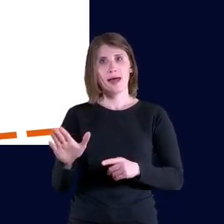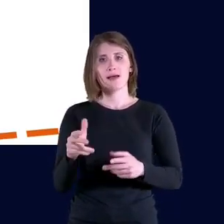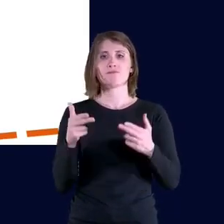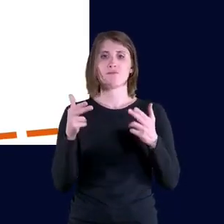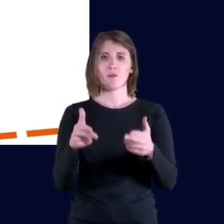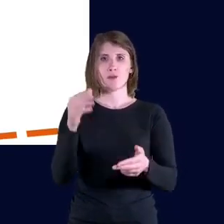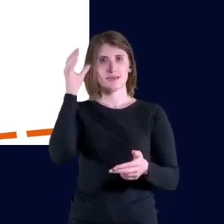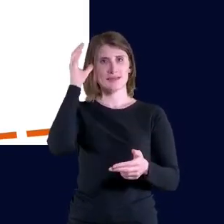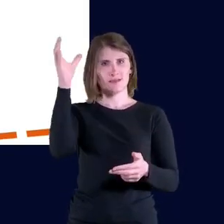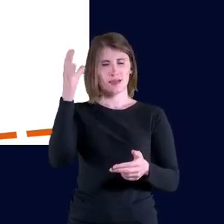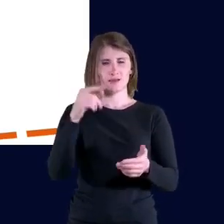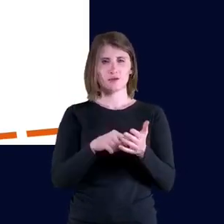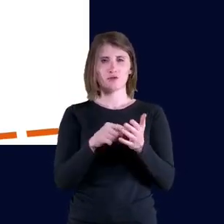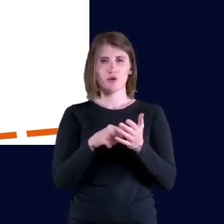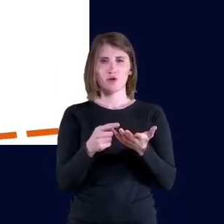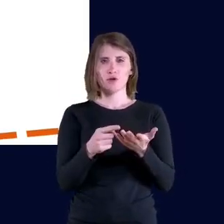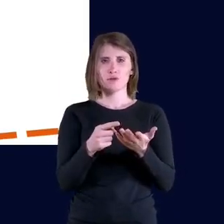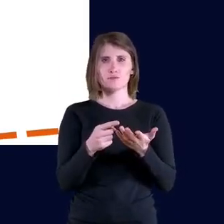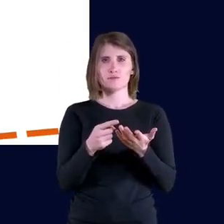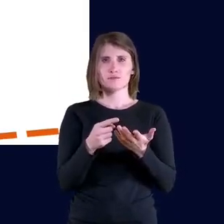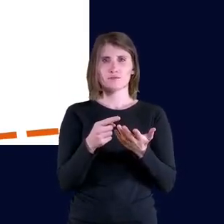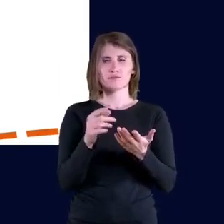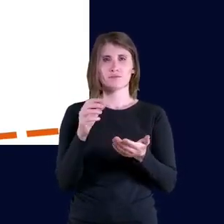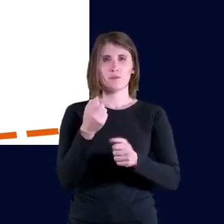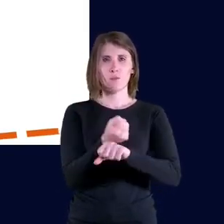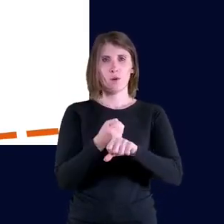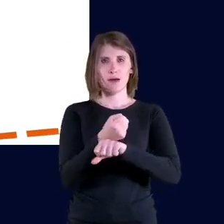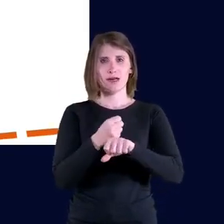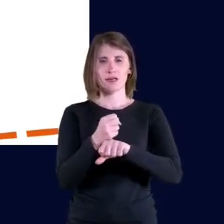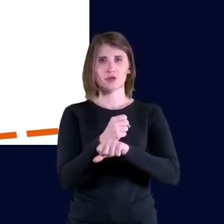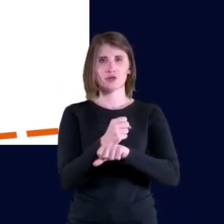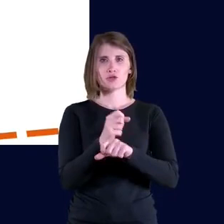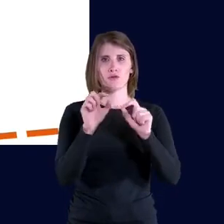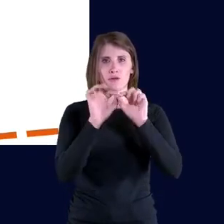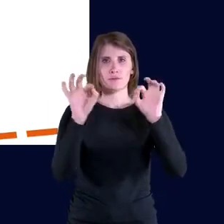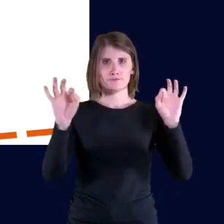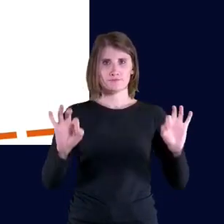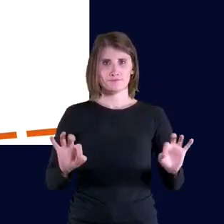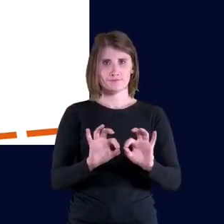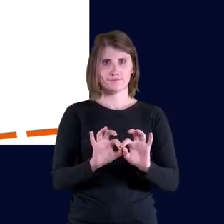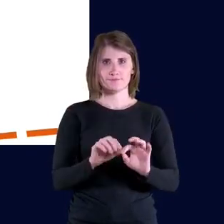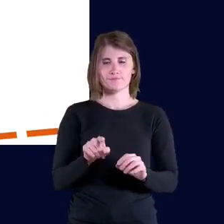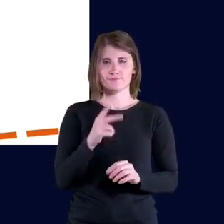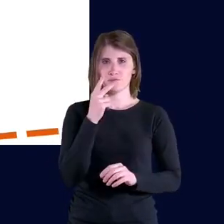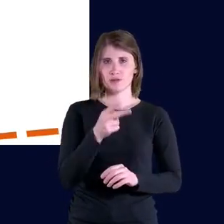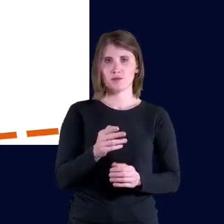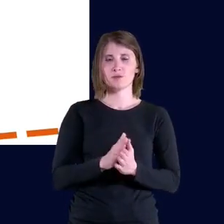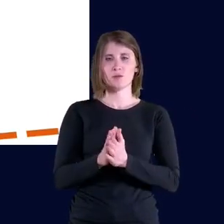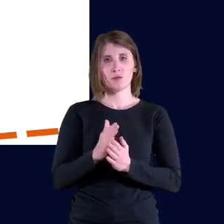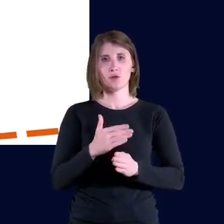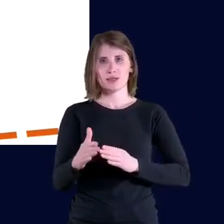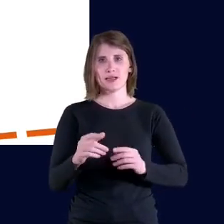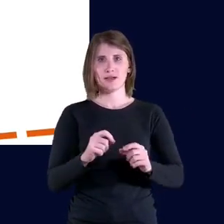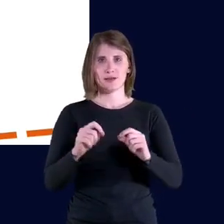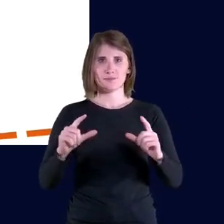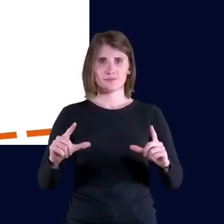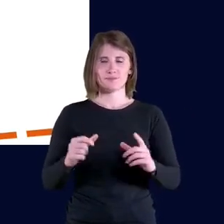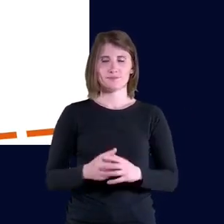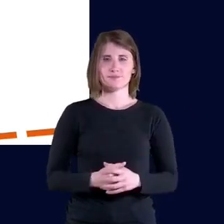jest zaznaczone takim pomarańczowym prostokątem Poproszę następny Slide IV